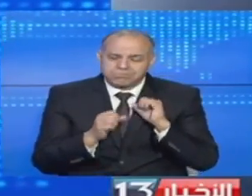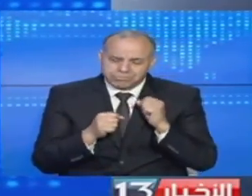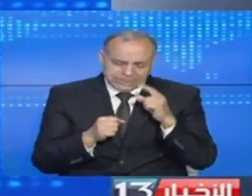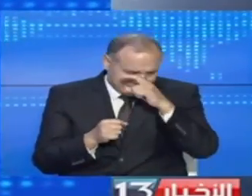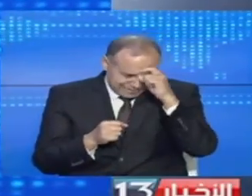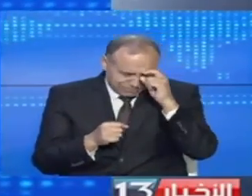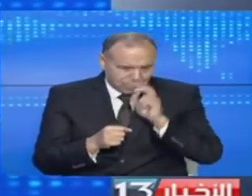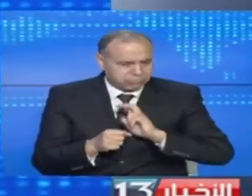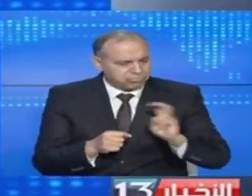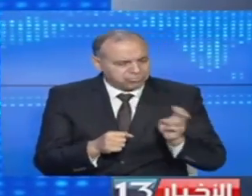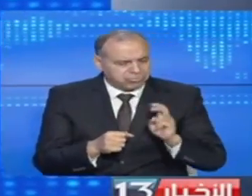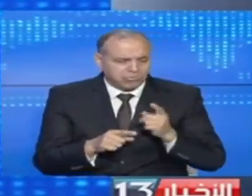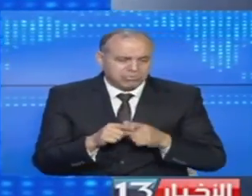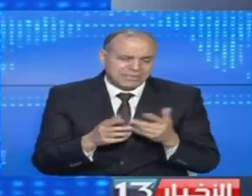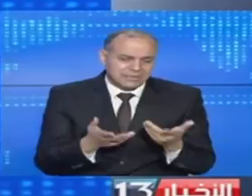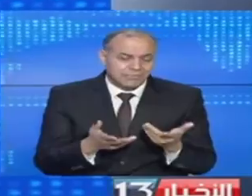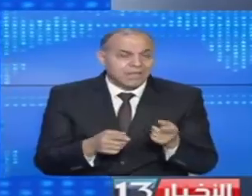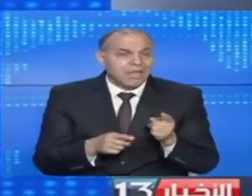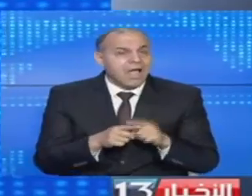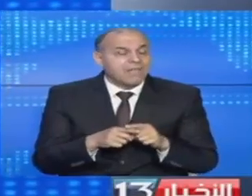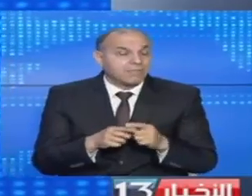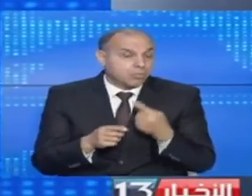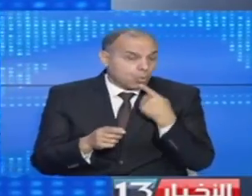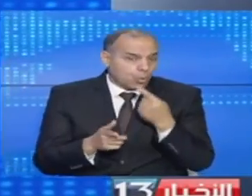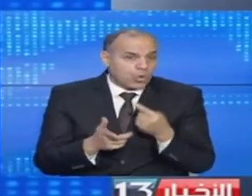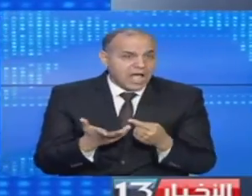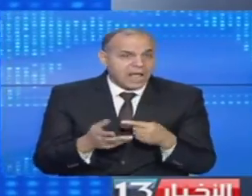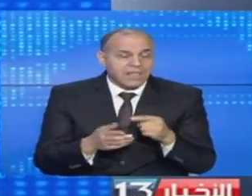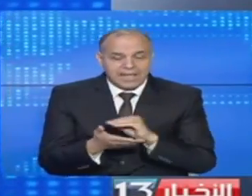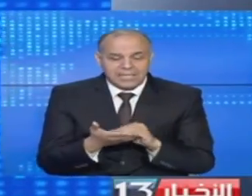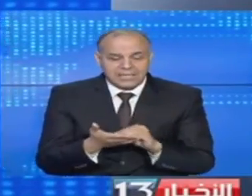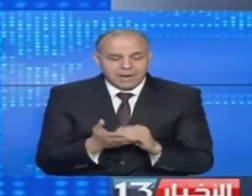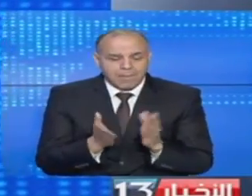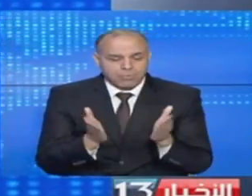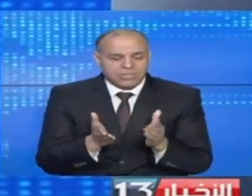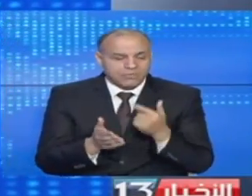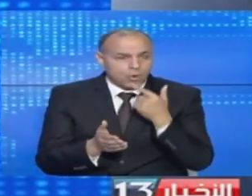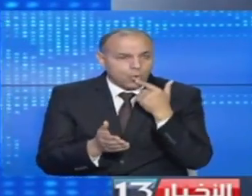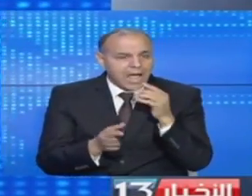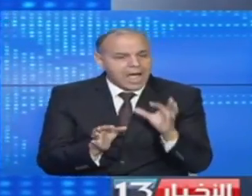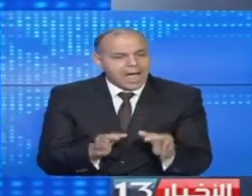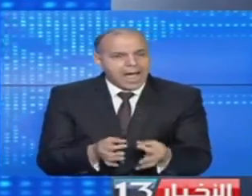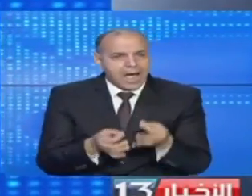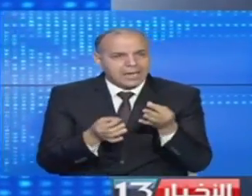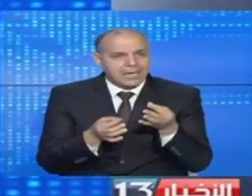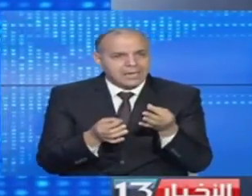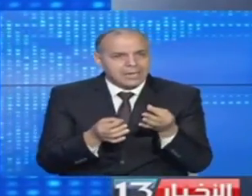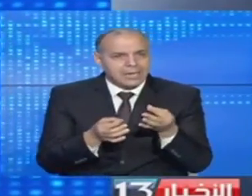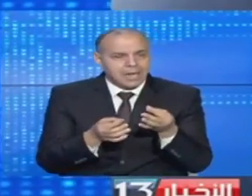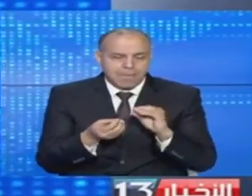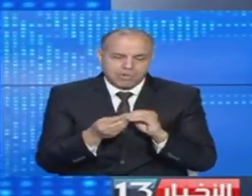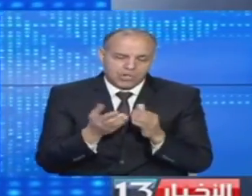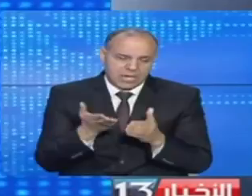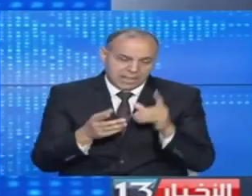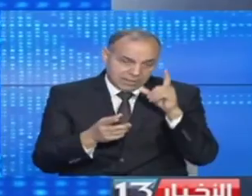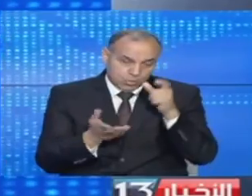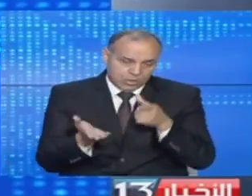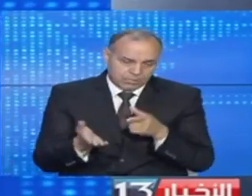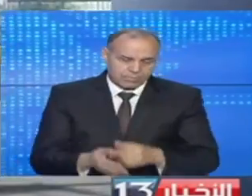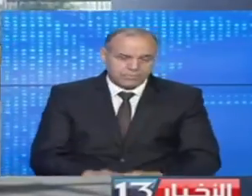ذلك من معاناه اضافيه في المقابل تعمل اداره مستشفى على ايجاد حل هذا الاشكال